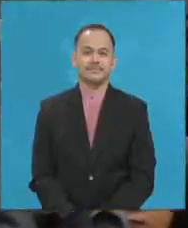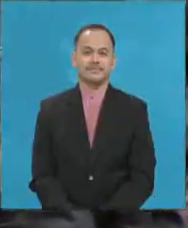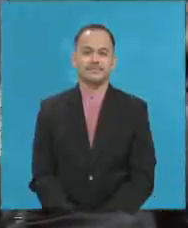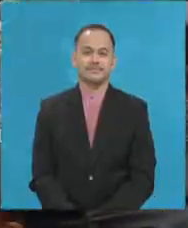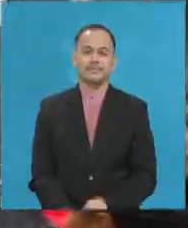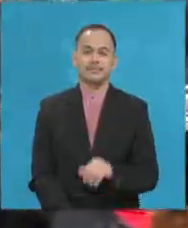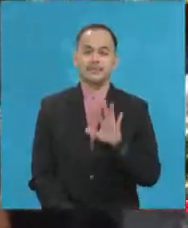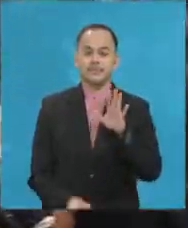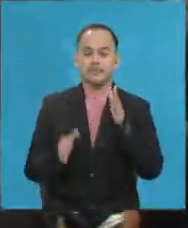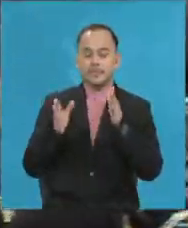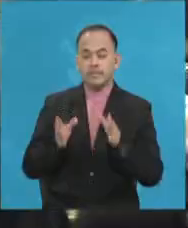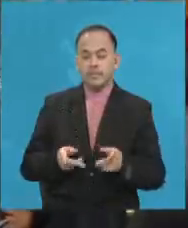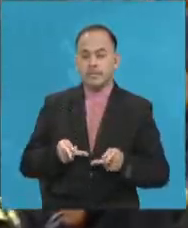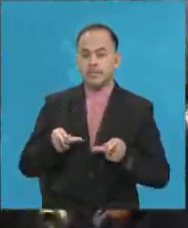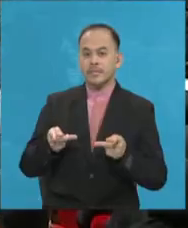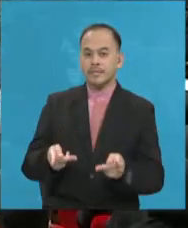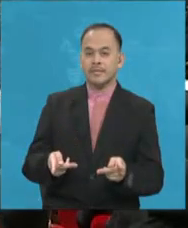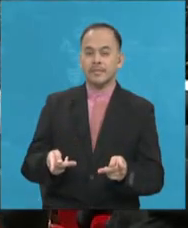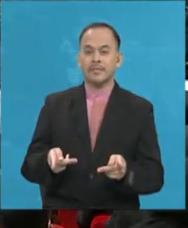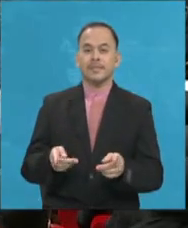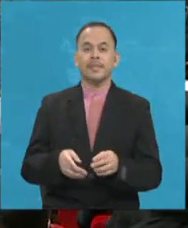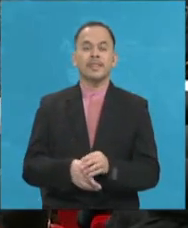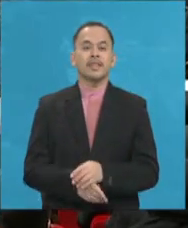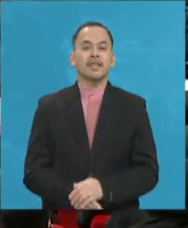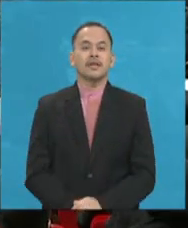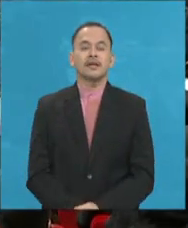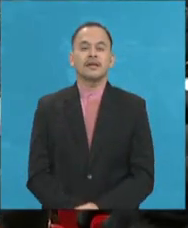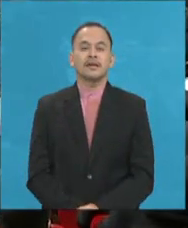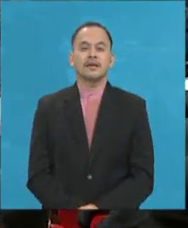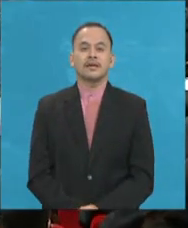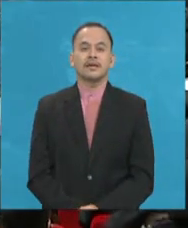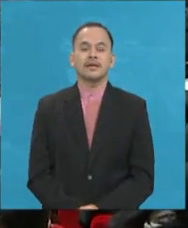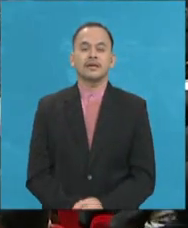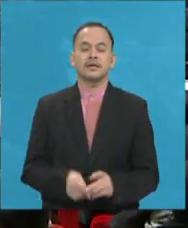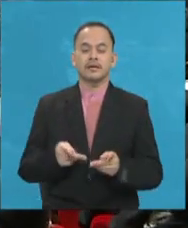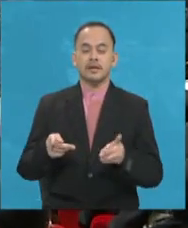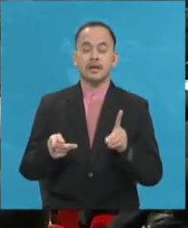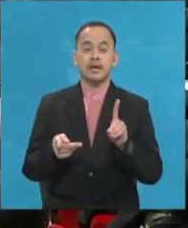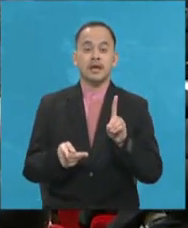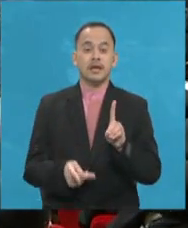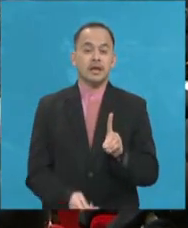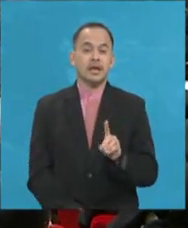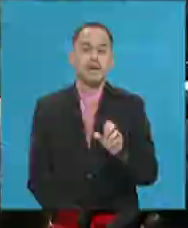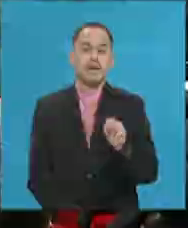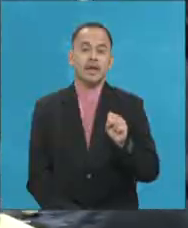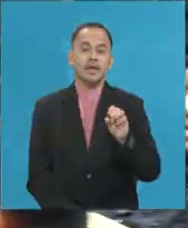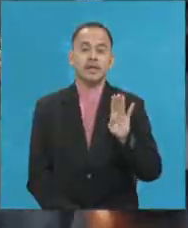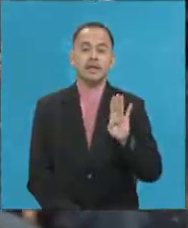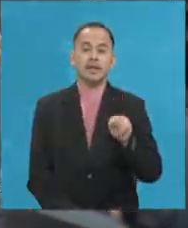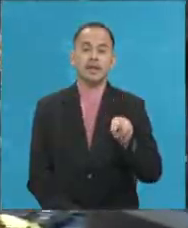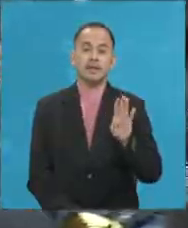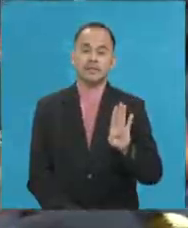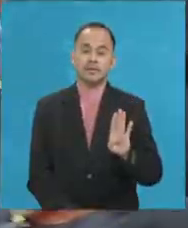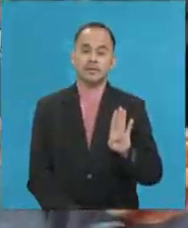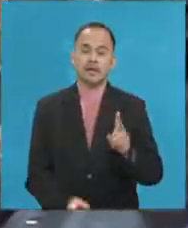25 orang digunakan darjah Setia Negara Brunei yang amat bahagia darjah ketiga SNP